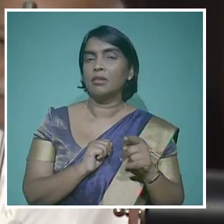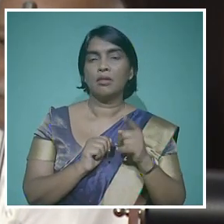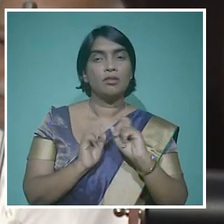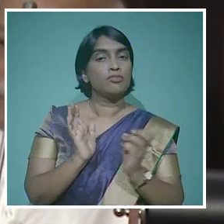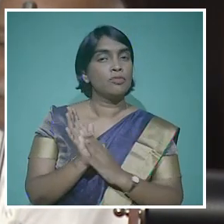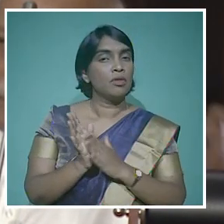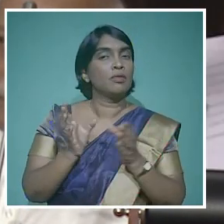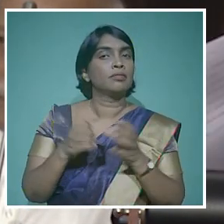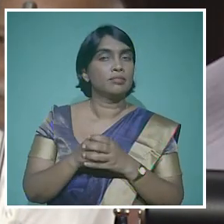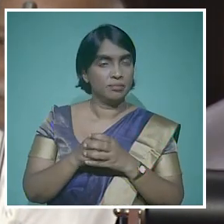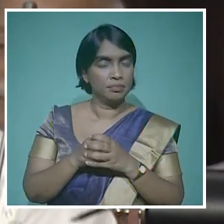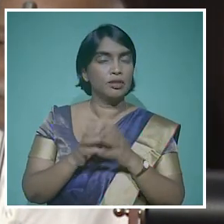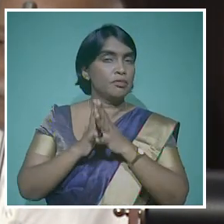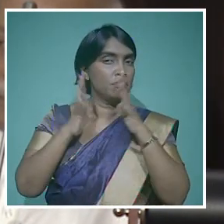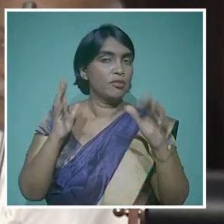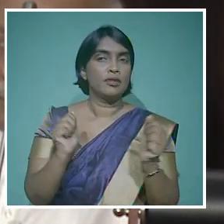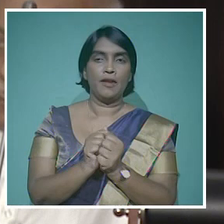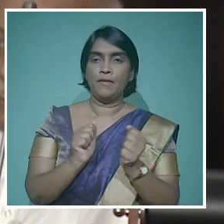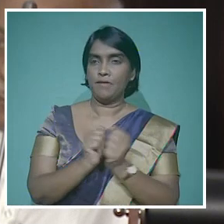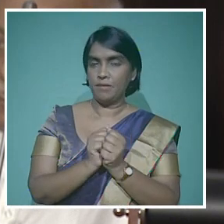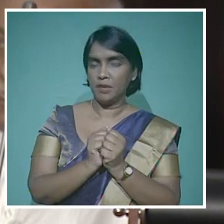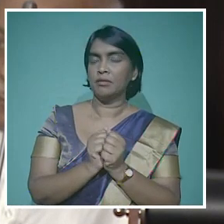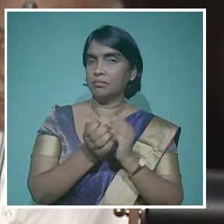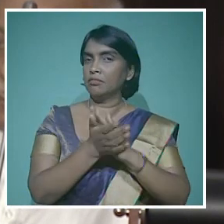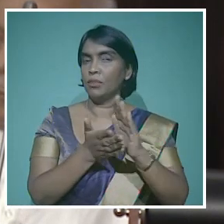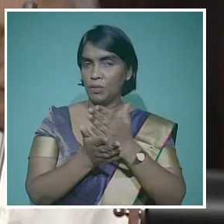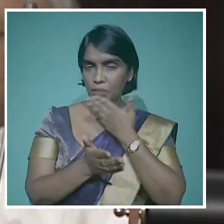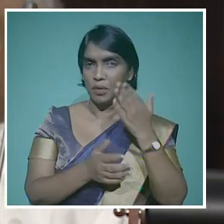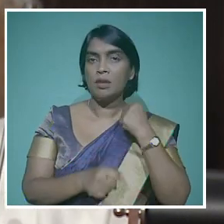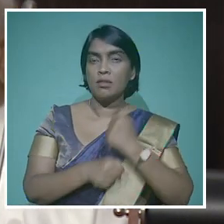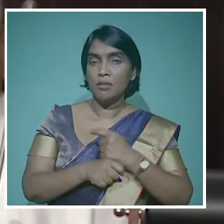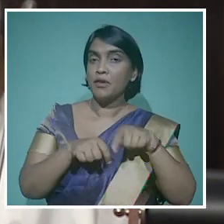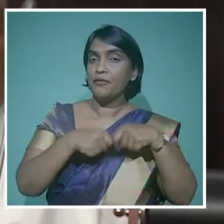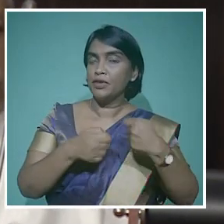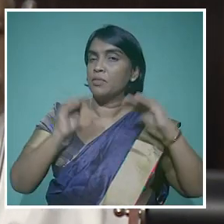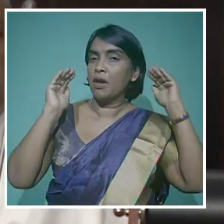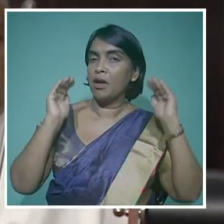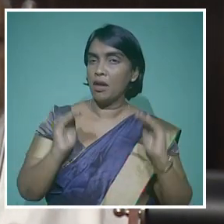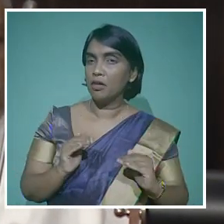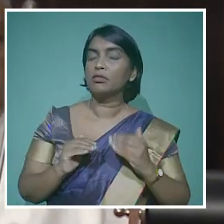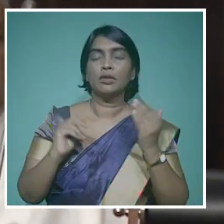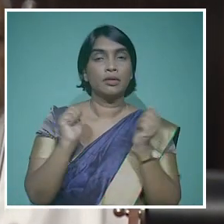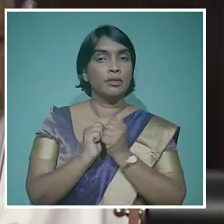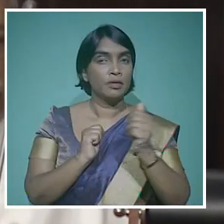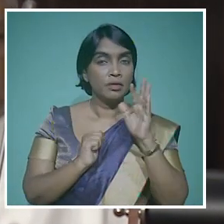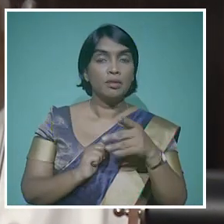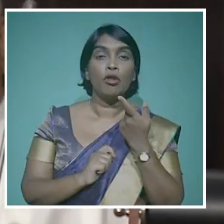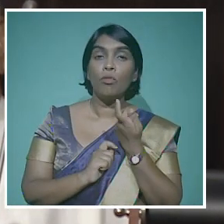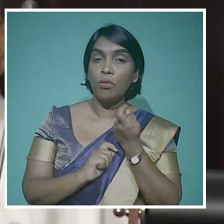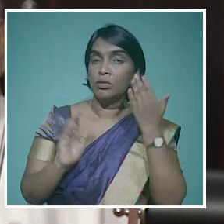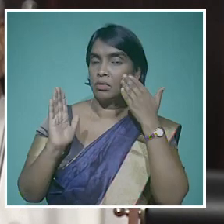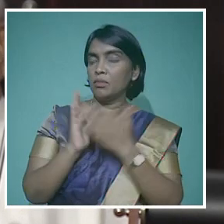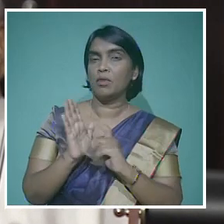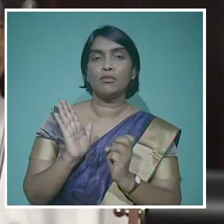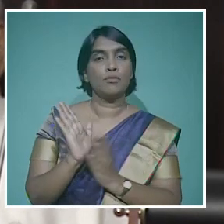කාරක සභාවලට විශාල වැටකොටසක් ඉටු කළ හැකි. රාජ්‍ය වේදම් අඩු කර ගැනීමේ ව්‍යායාමයටත් මුදල් පිළිබඳ